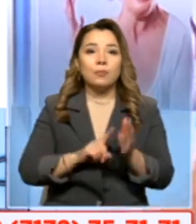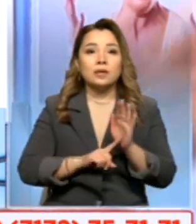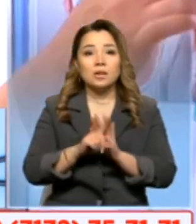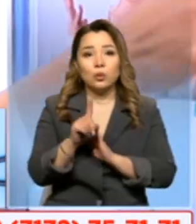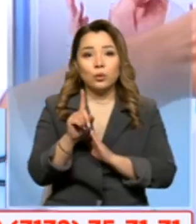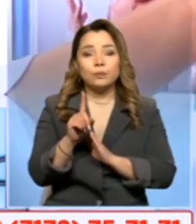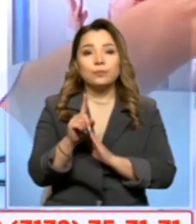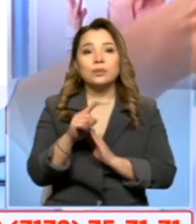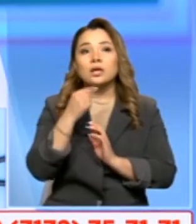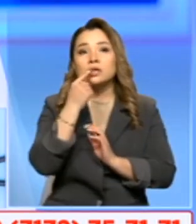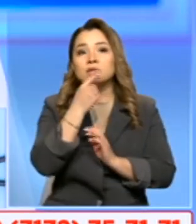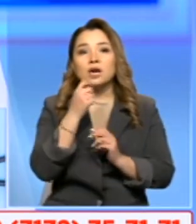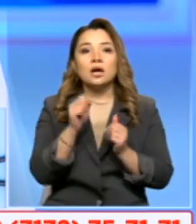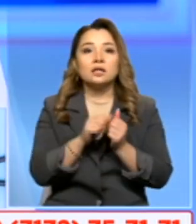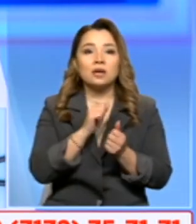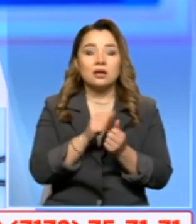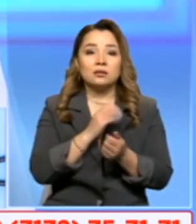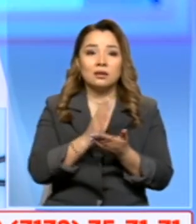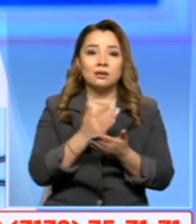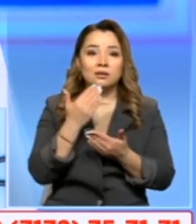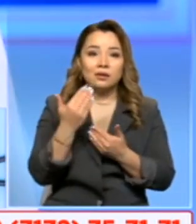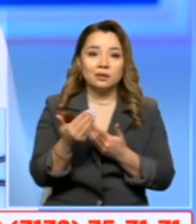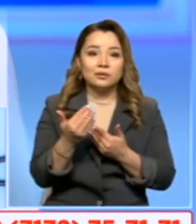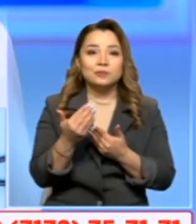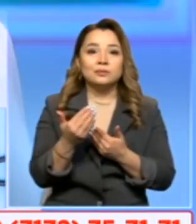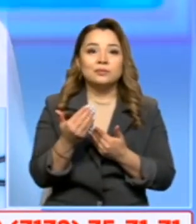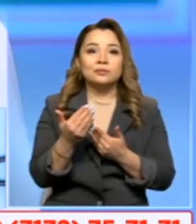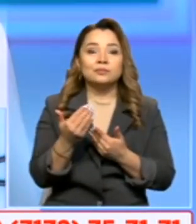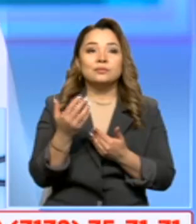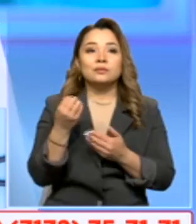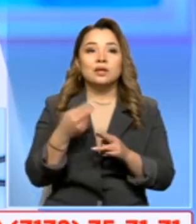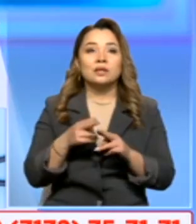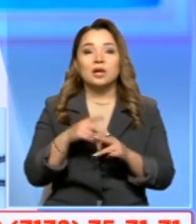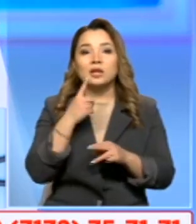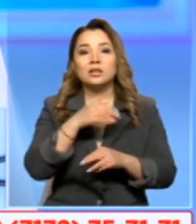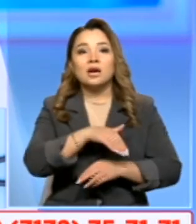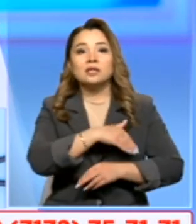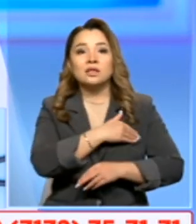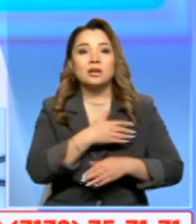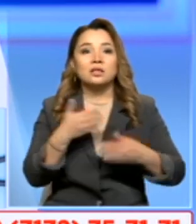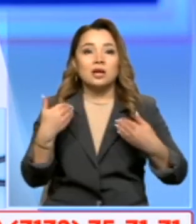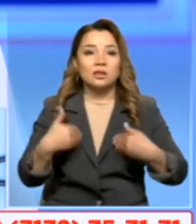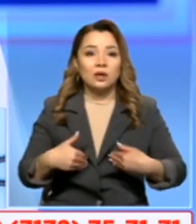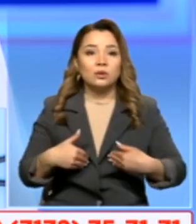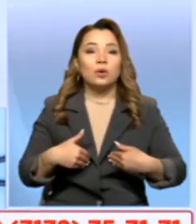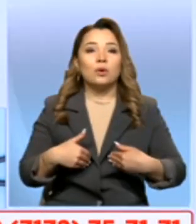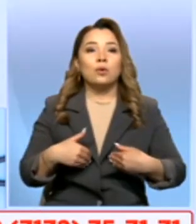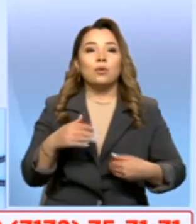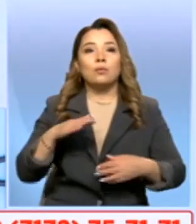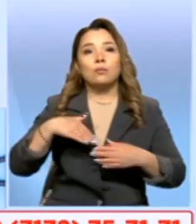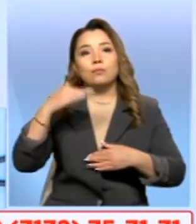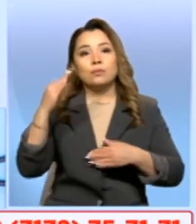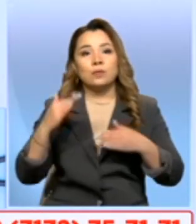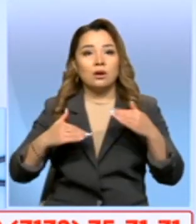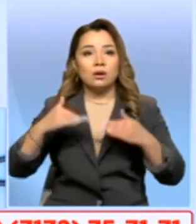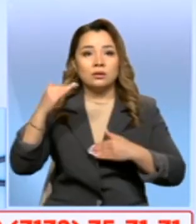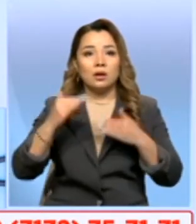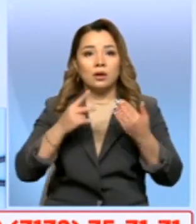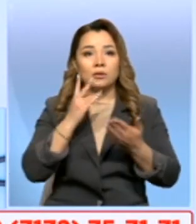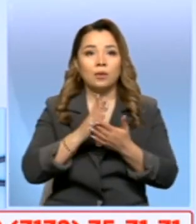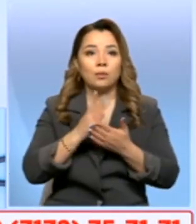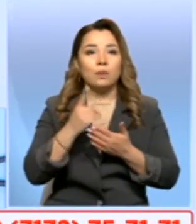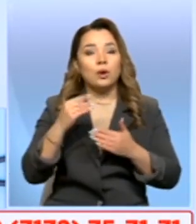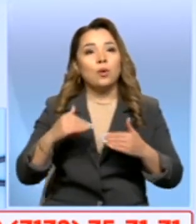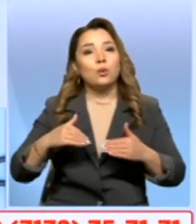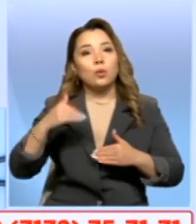басталады, еріңіз жарыла бастайды. Және де дене қызуы дейді, дене температураңыз ойнап тұрады негізінде. Бір